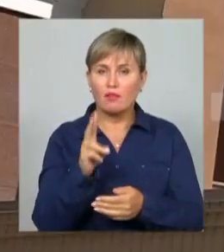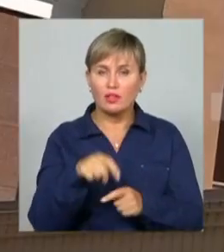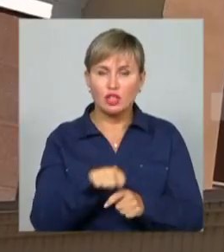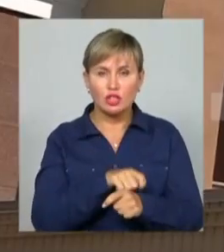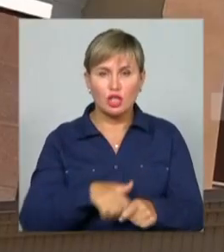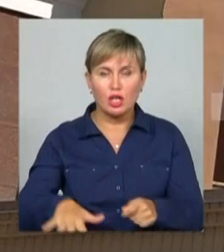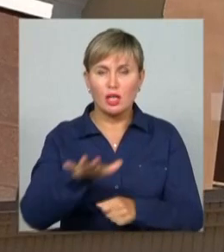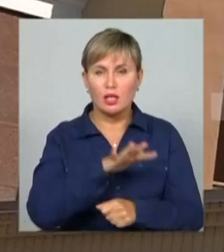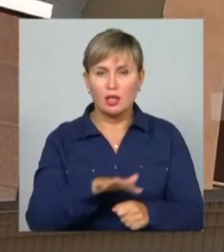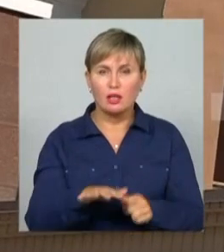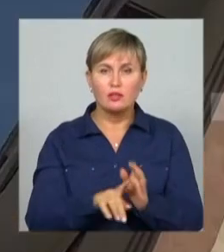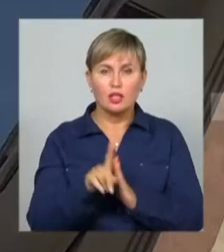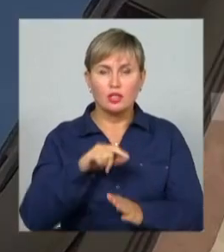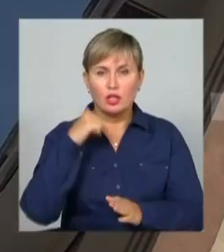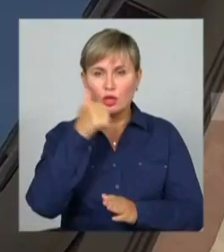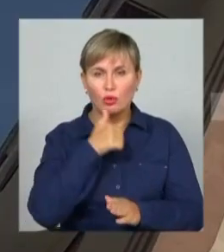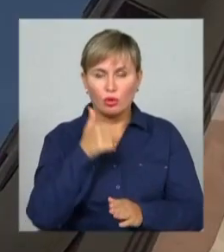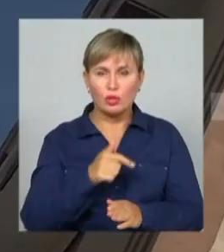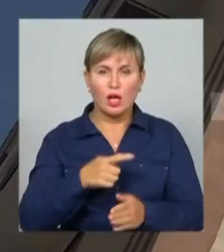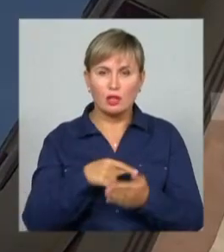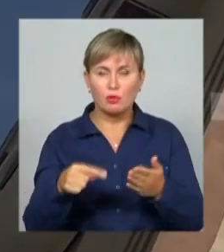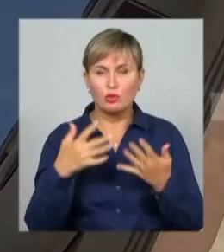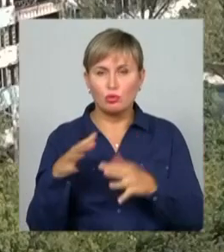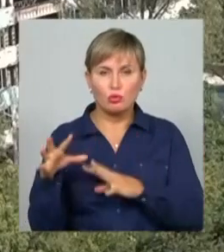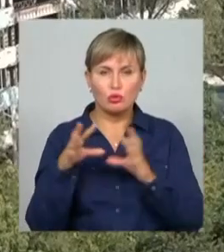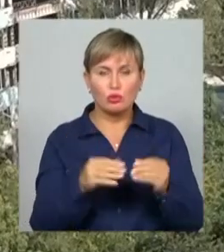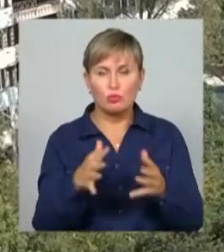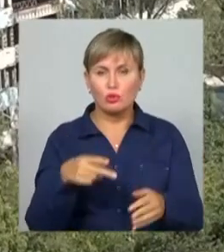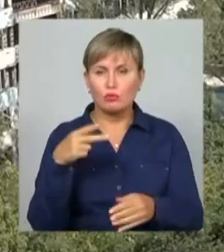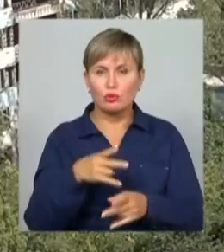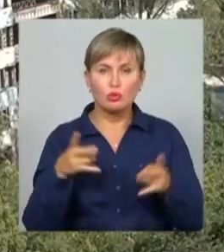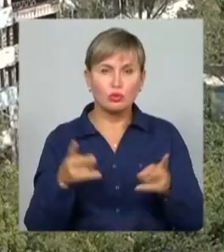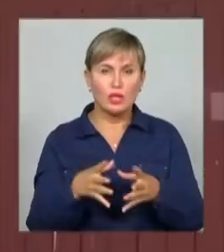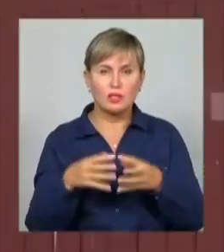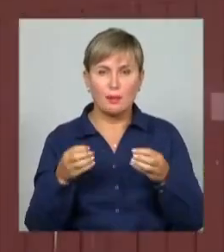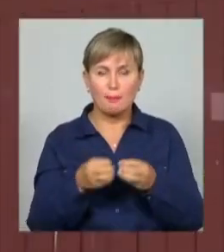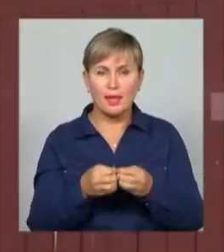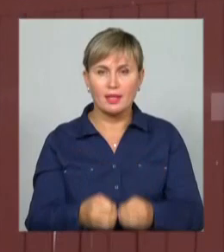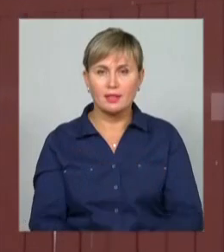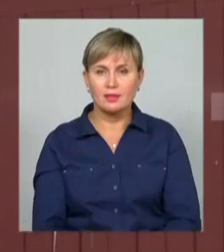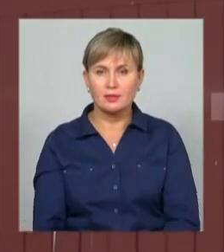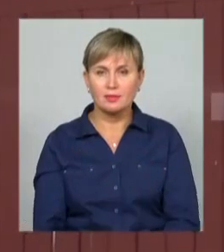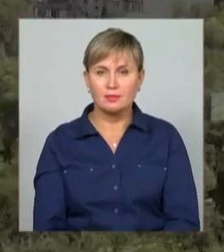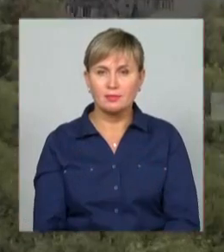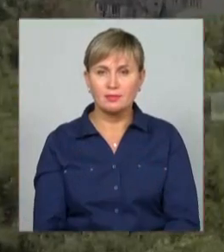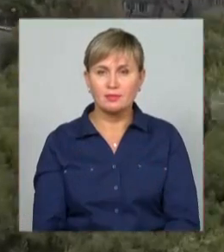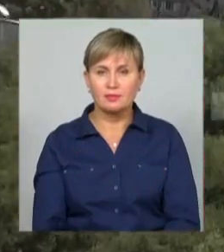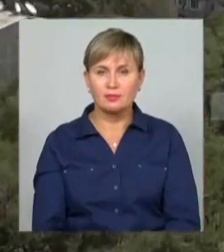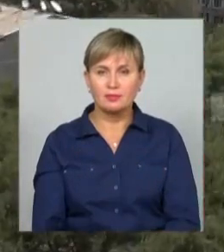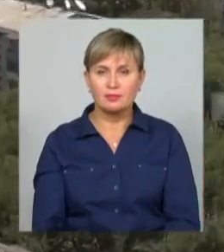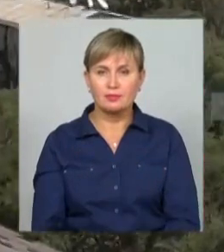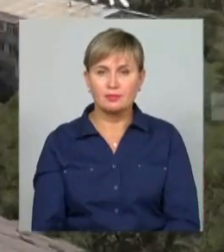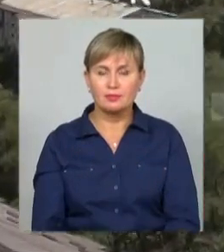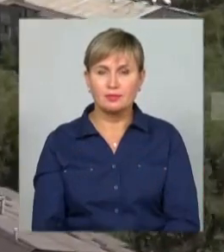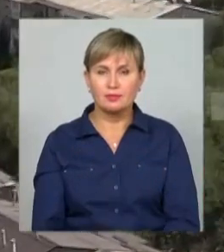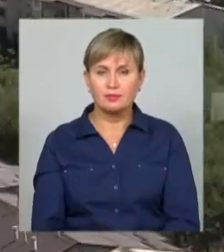же с начала года долгожданное новоселье отметили больше 2000 нуждающихся семей. Рамина Мирзалимова, Наскен Еркан, Мурат Тайжанов,